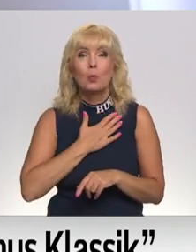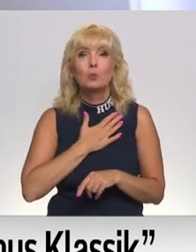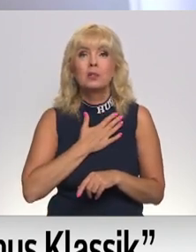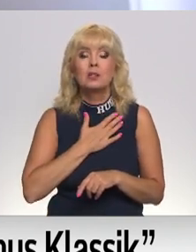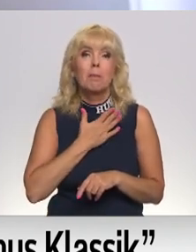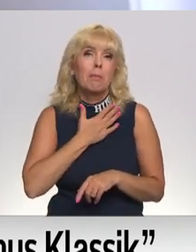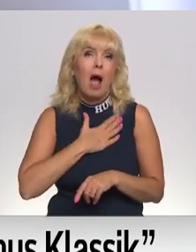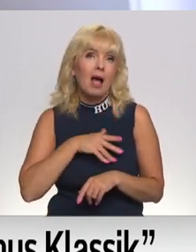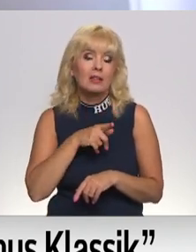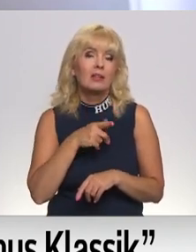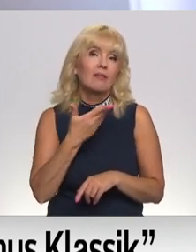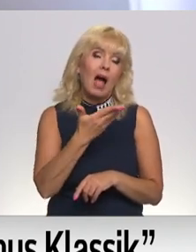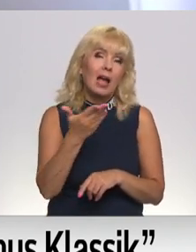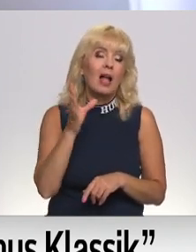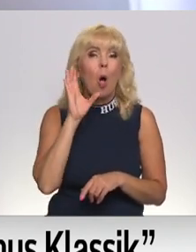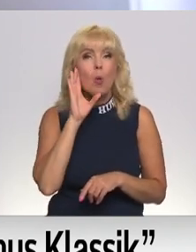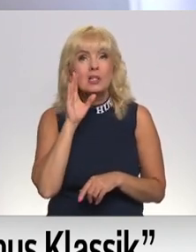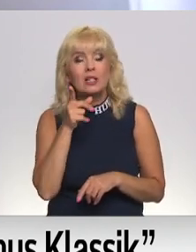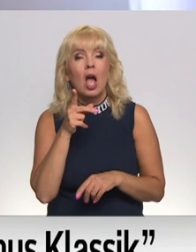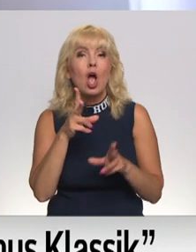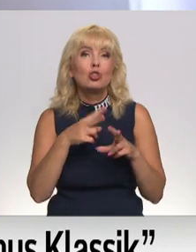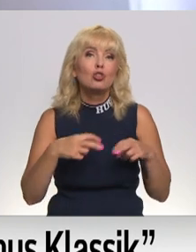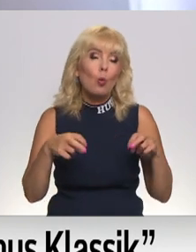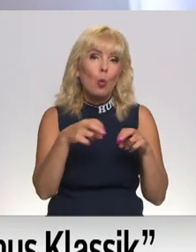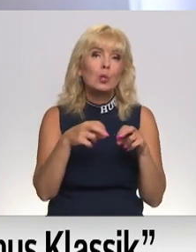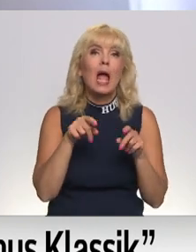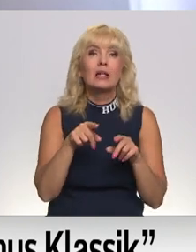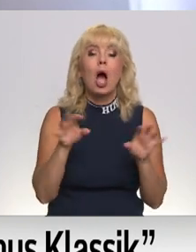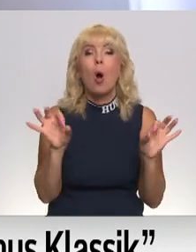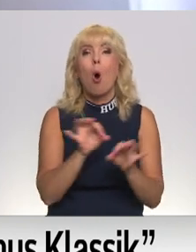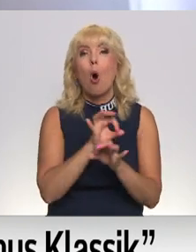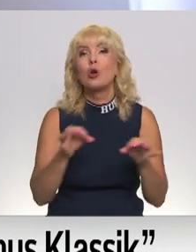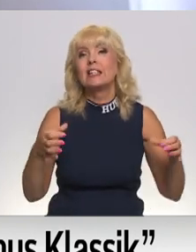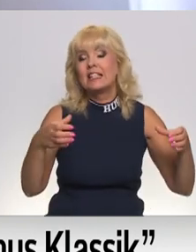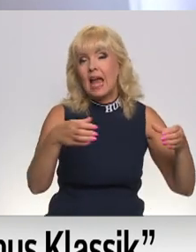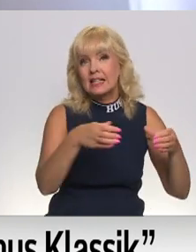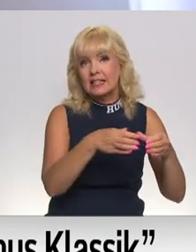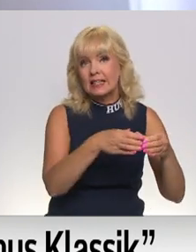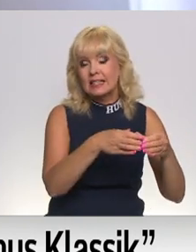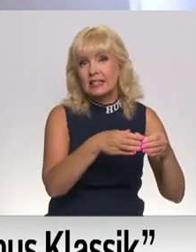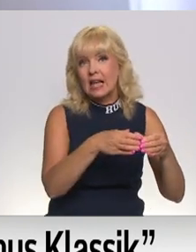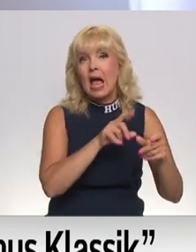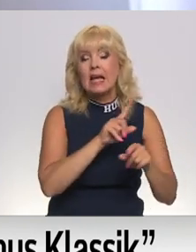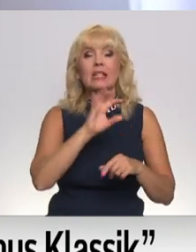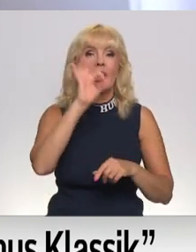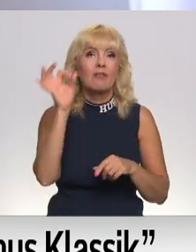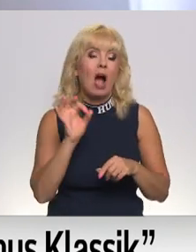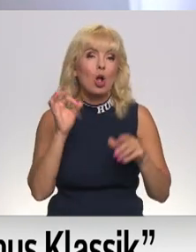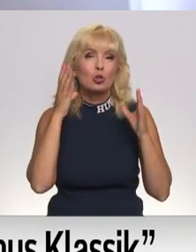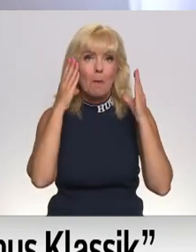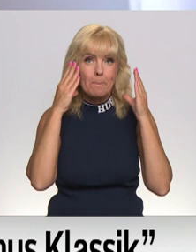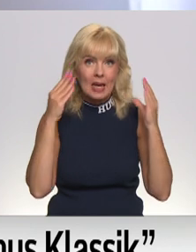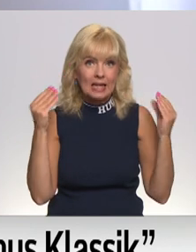es nezinu, ko, klausītājs vai žūrī, tas, ka orķestris tātad ir... Vācu,